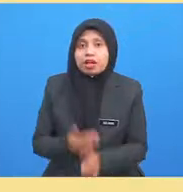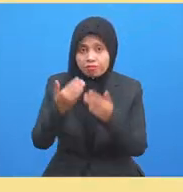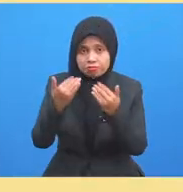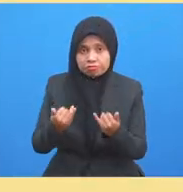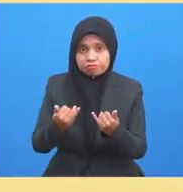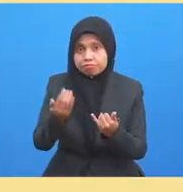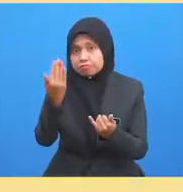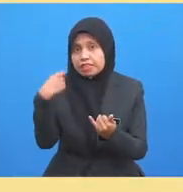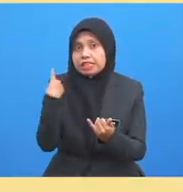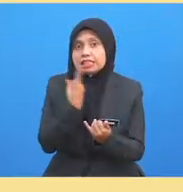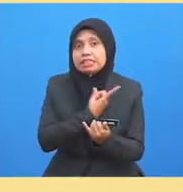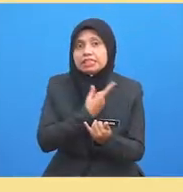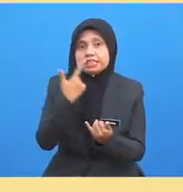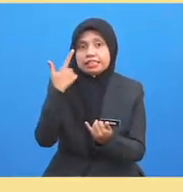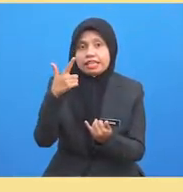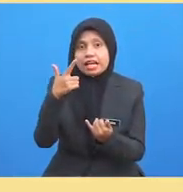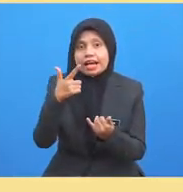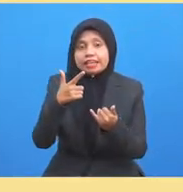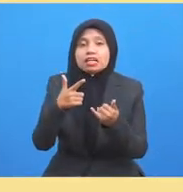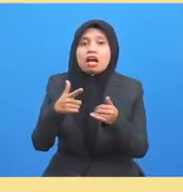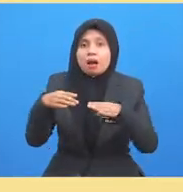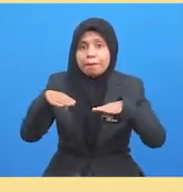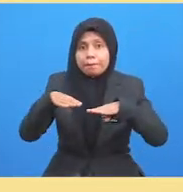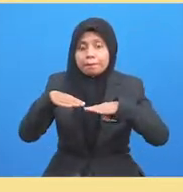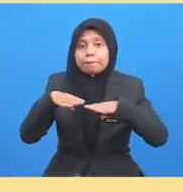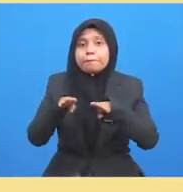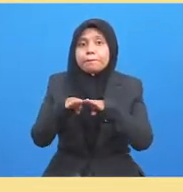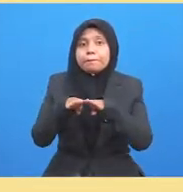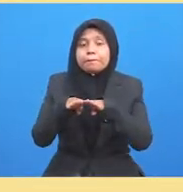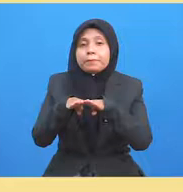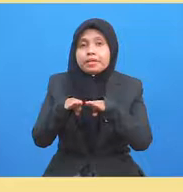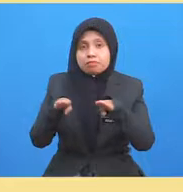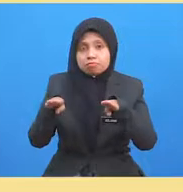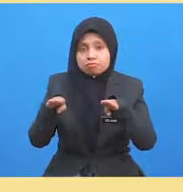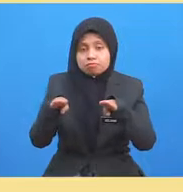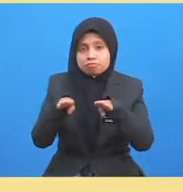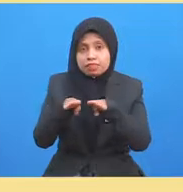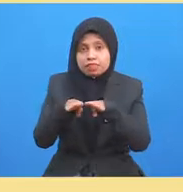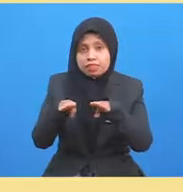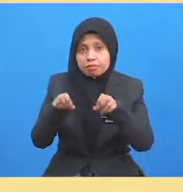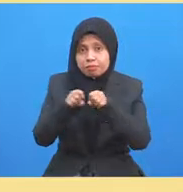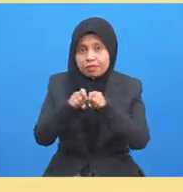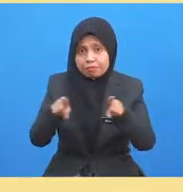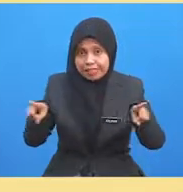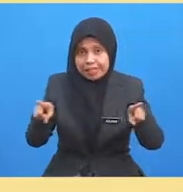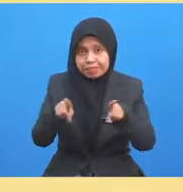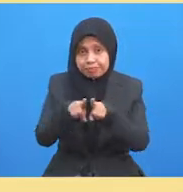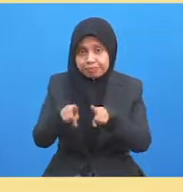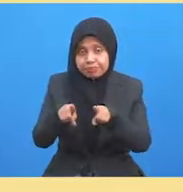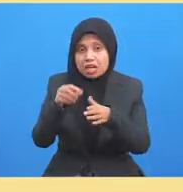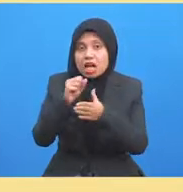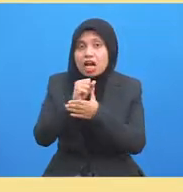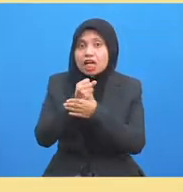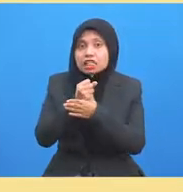Sekarang, mari kita lihat jadual perbandingan berikut yang menunjukkan senarai perbandingan antara